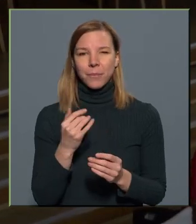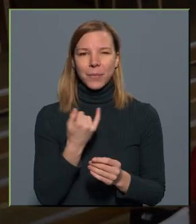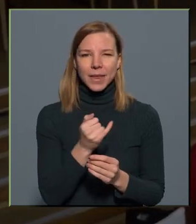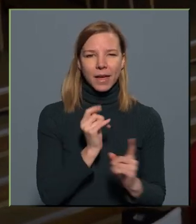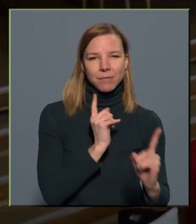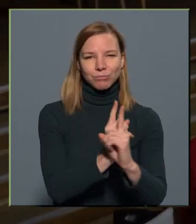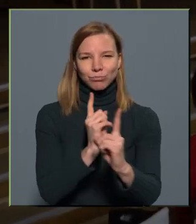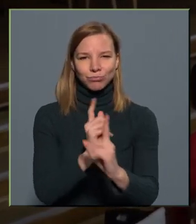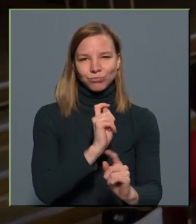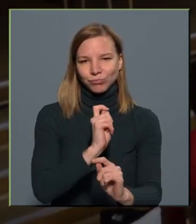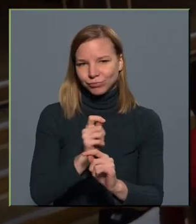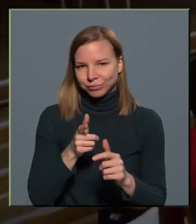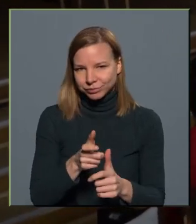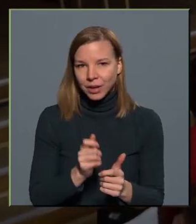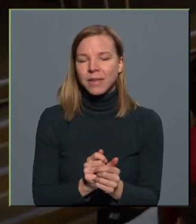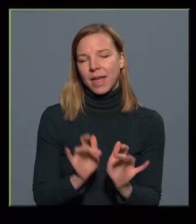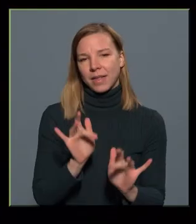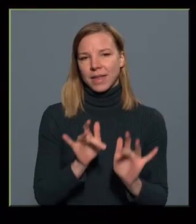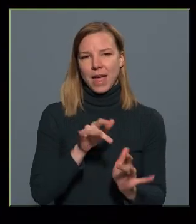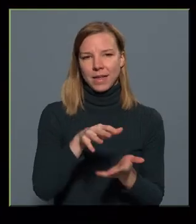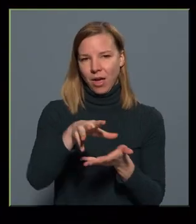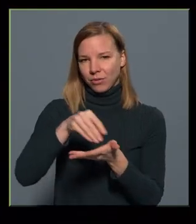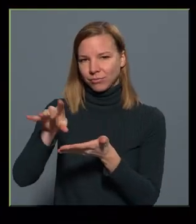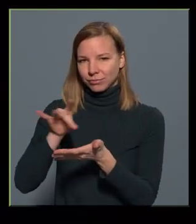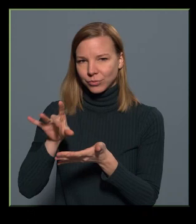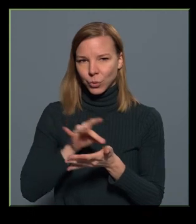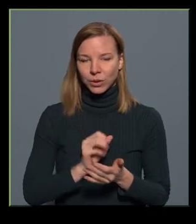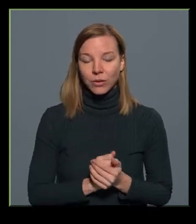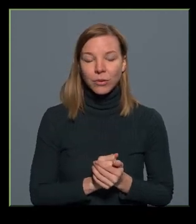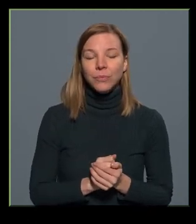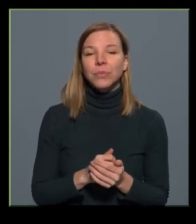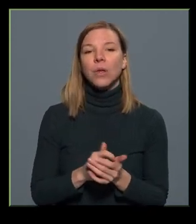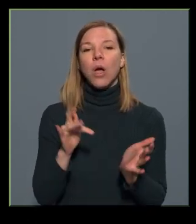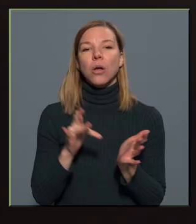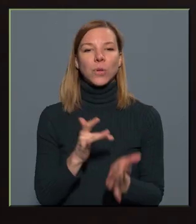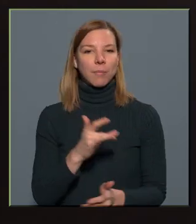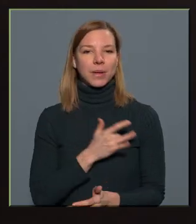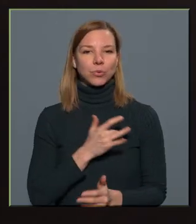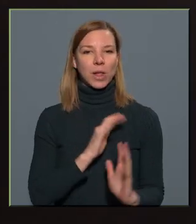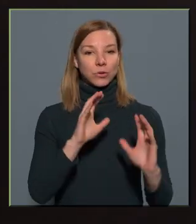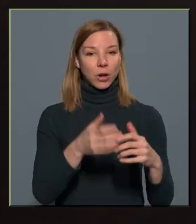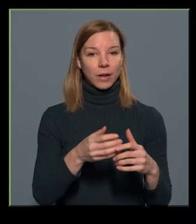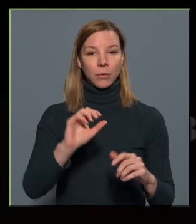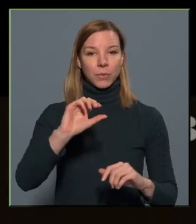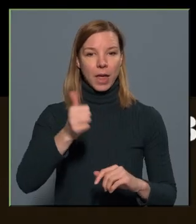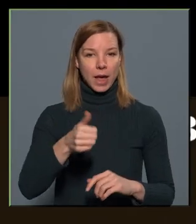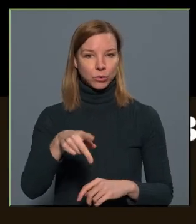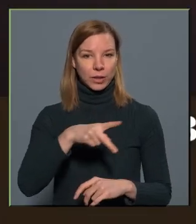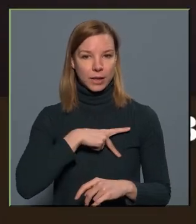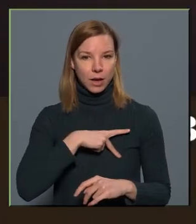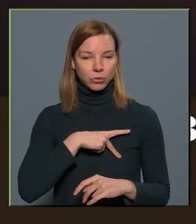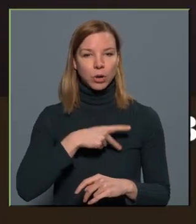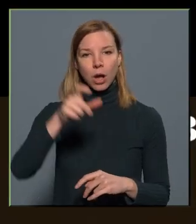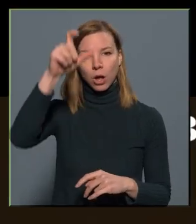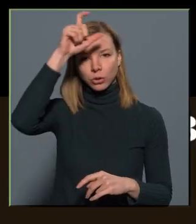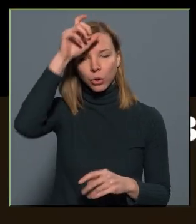próbáltunk összegyűjteni néhány kapcsolódó gondolatot. A középiskolás kategória első díjasa Török Barnabás. Témája a Szent